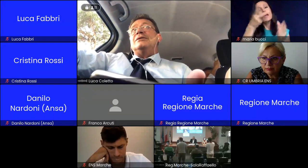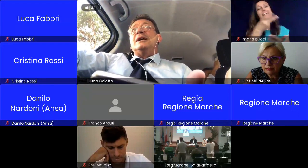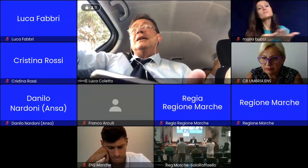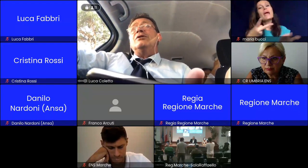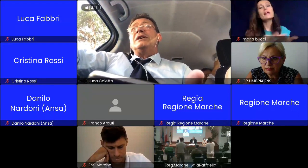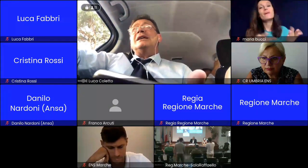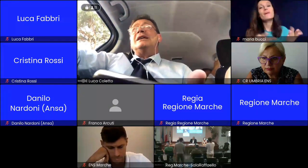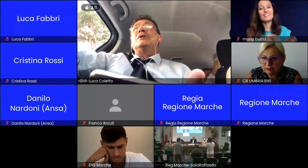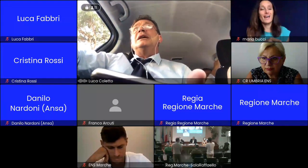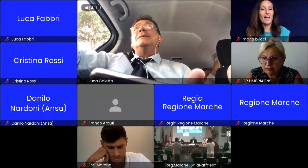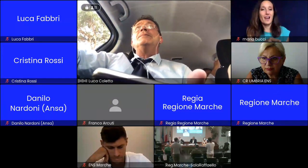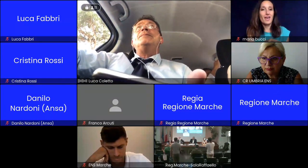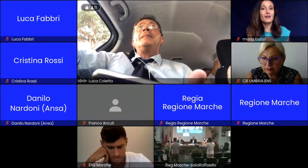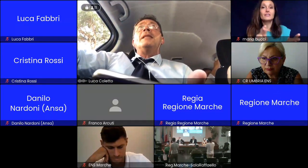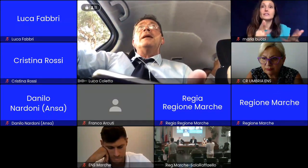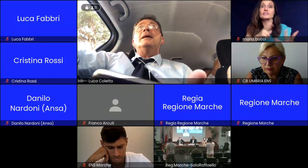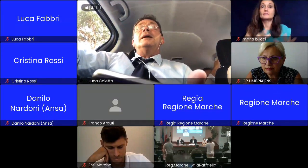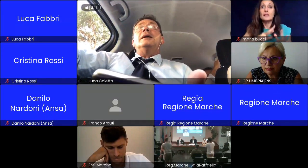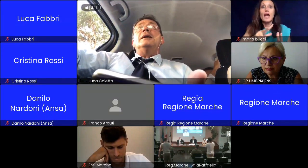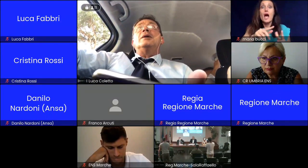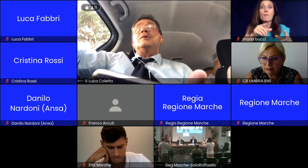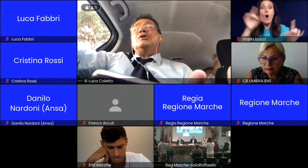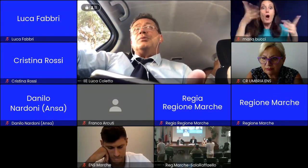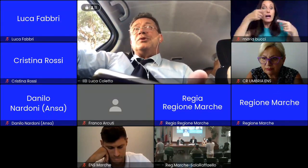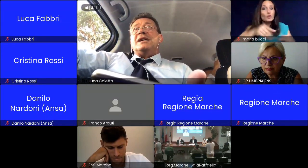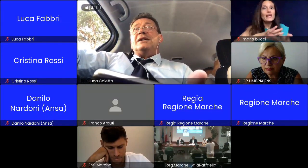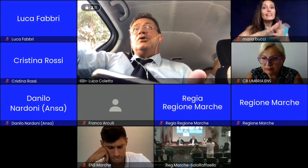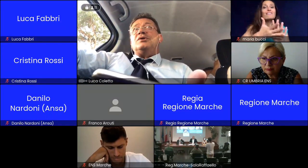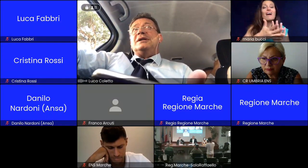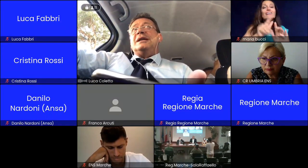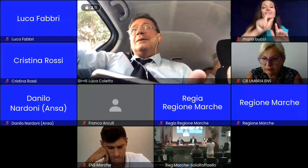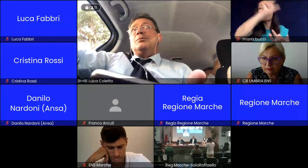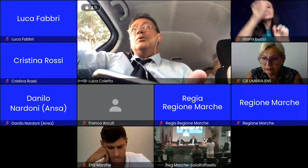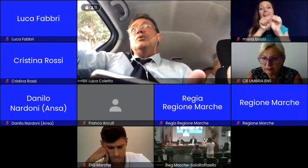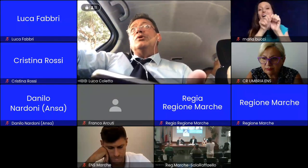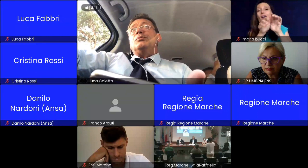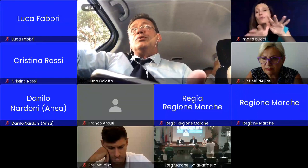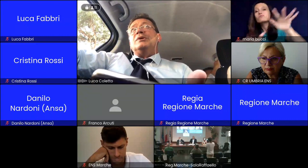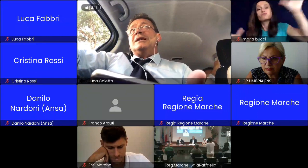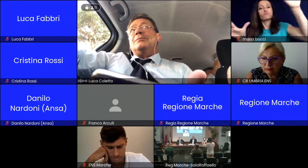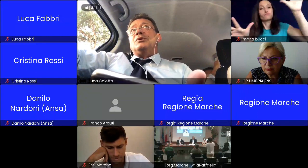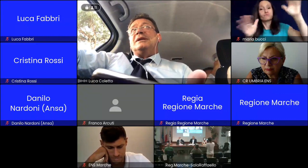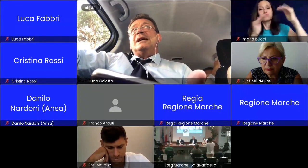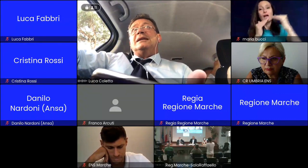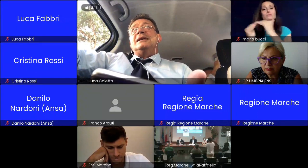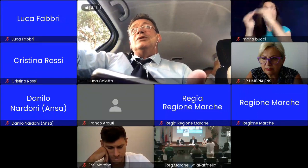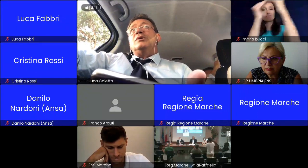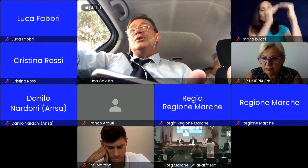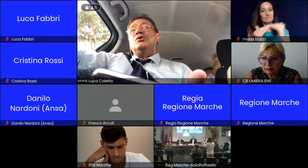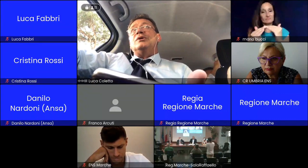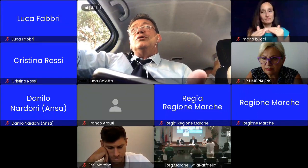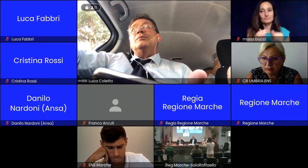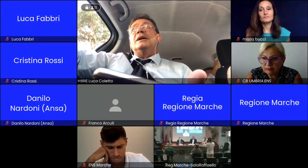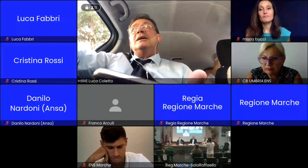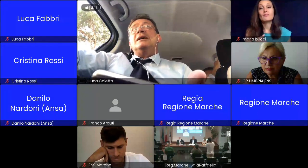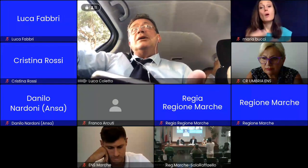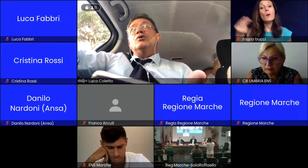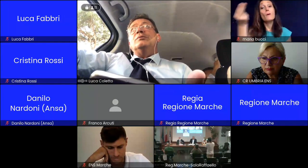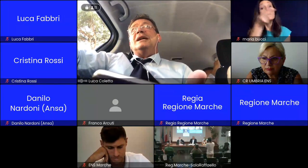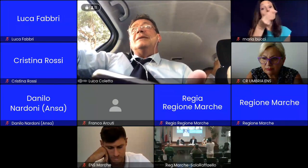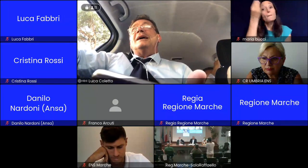livello nazionale. Io credo che questo progetto ci dia proprio un'opportunità importante a due regioni